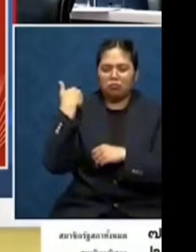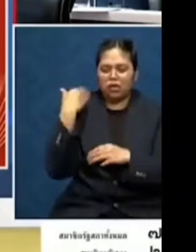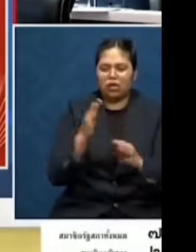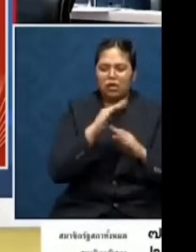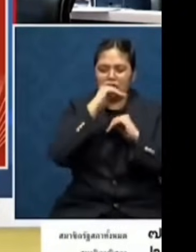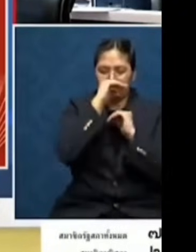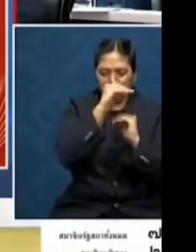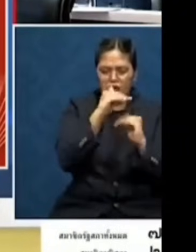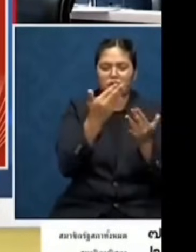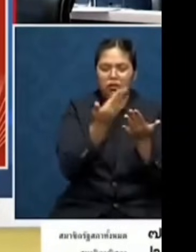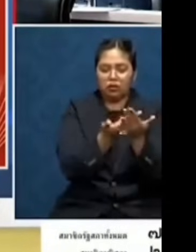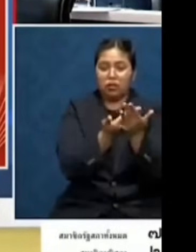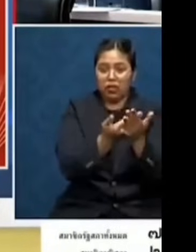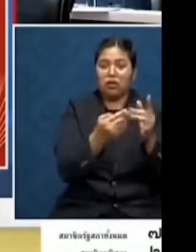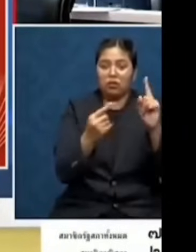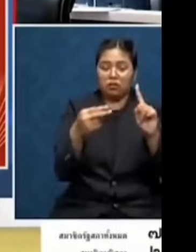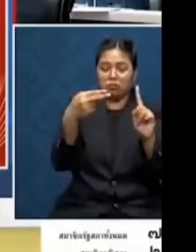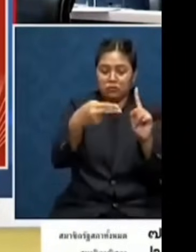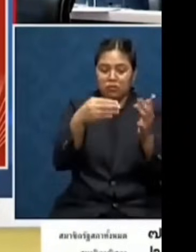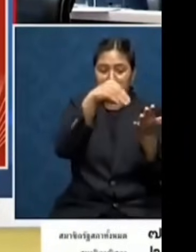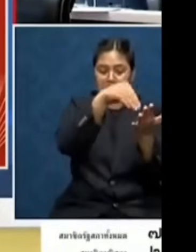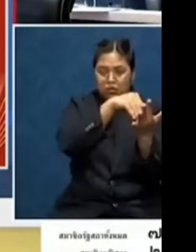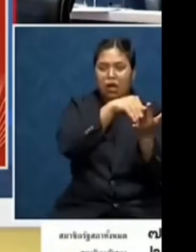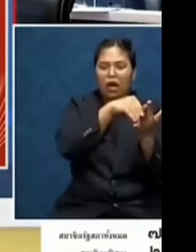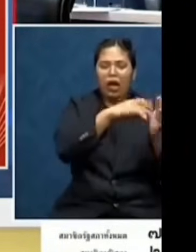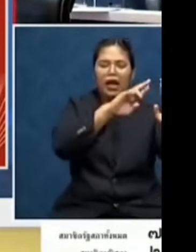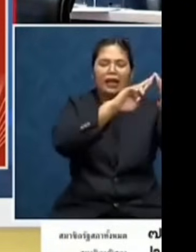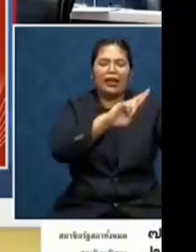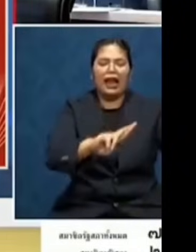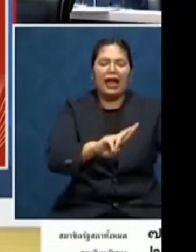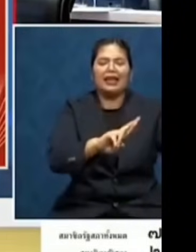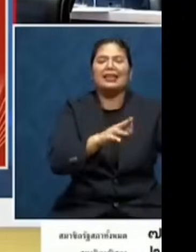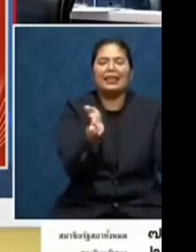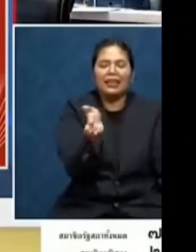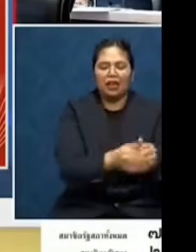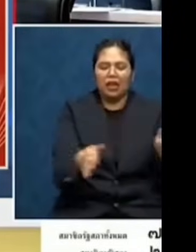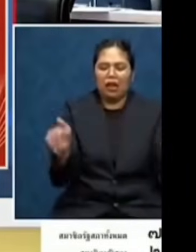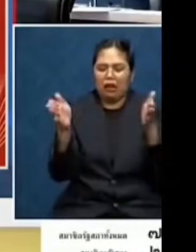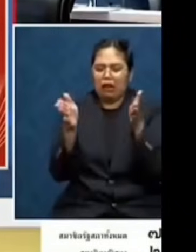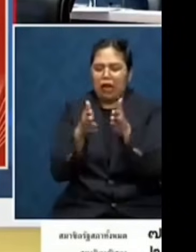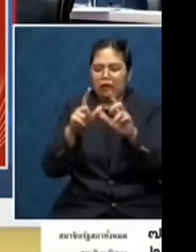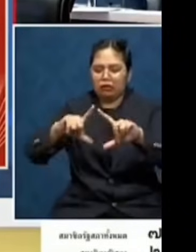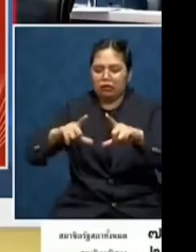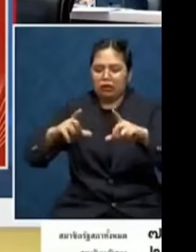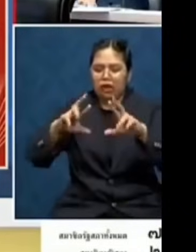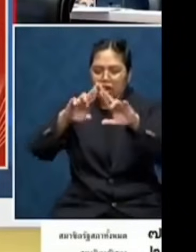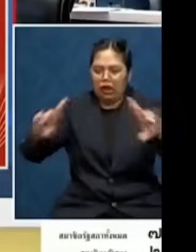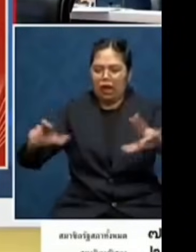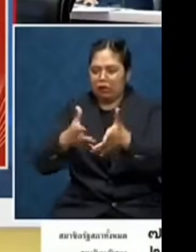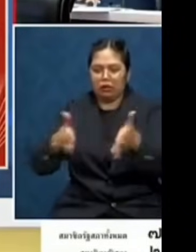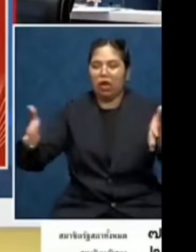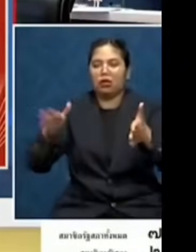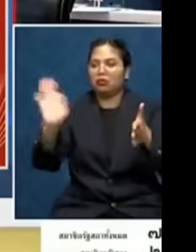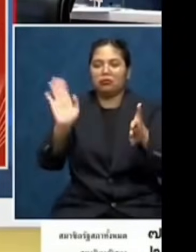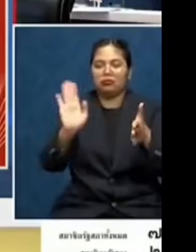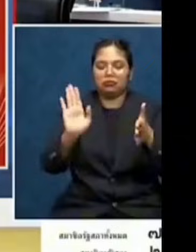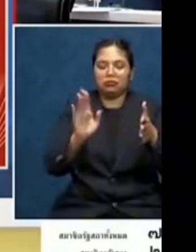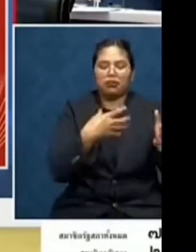ให้เงินดิจิตอลเนี่ยครับใช้ได้กับเฉพาะร้านค้ารายย่อยหรือ SME เท่านั้นเพราะถ้าถามว่าวัตถุประสงค์ของการกระตุ้นเศรษฐกิ